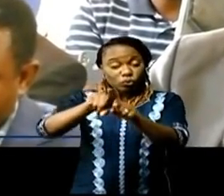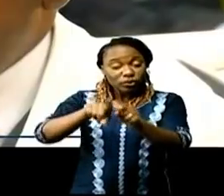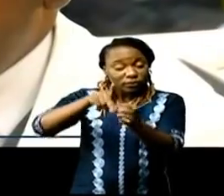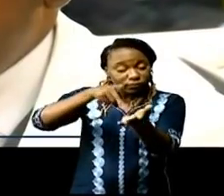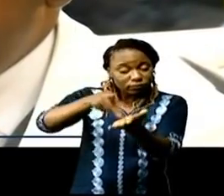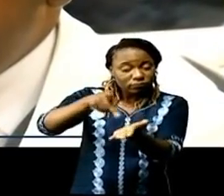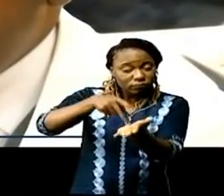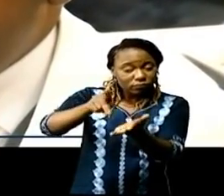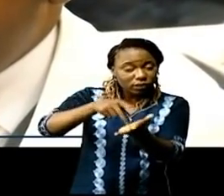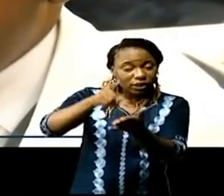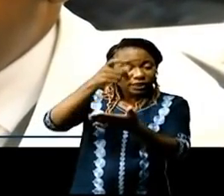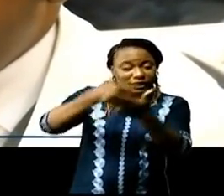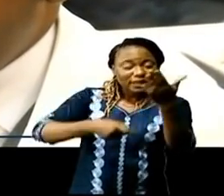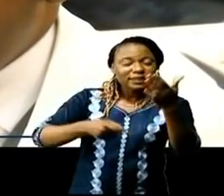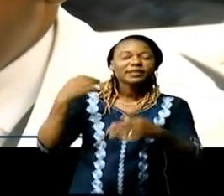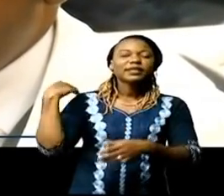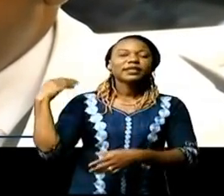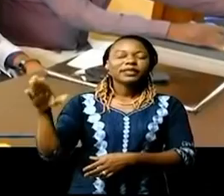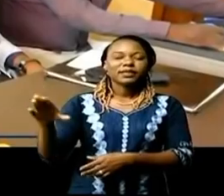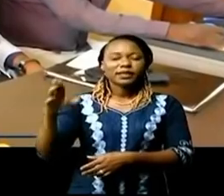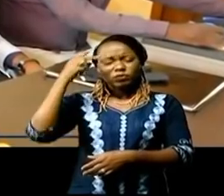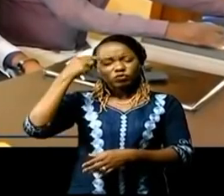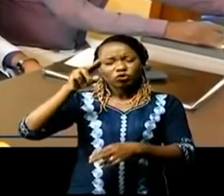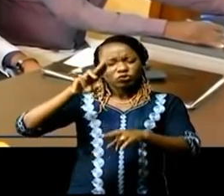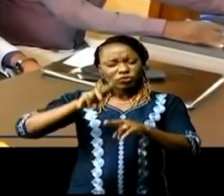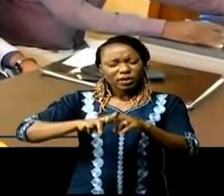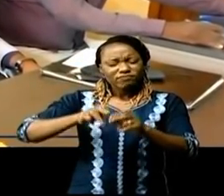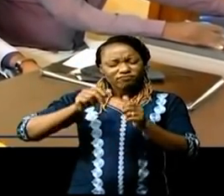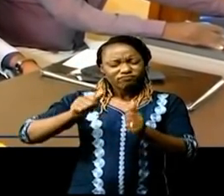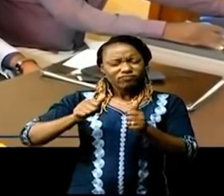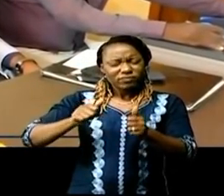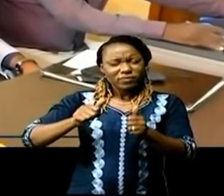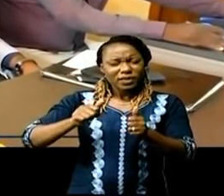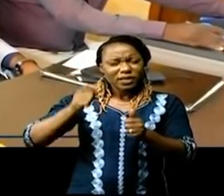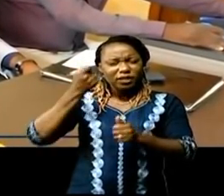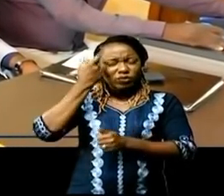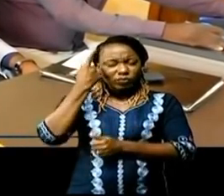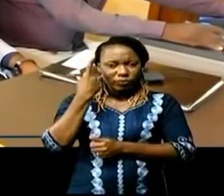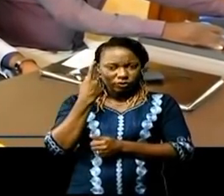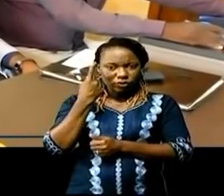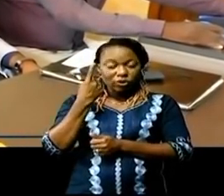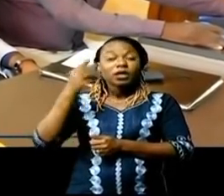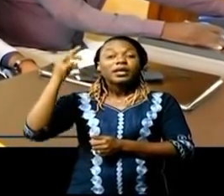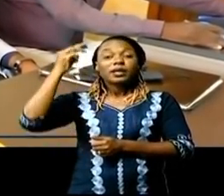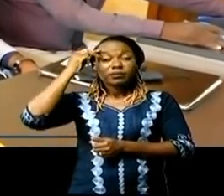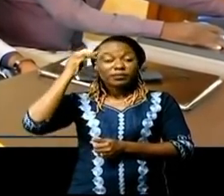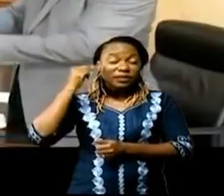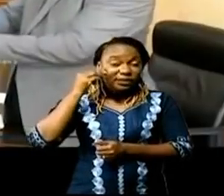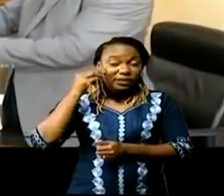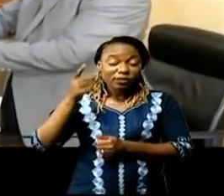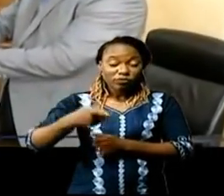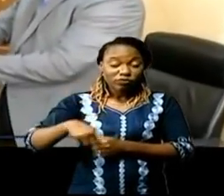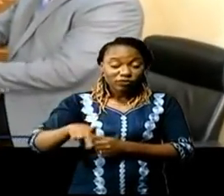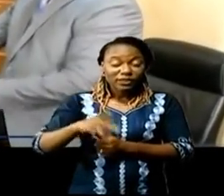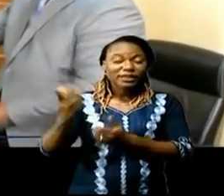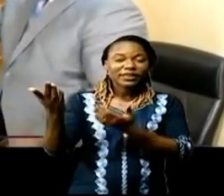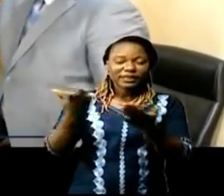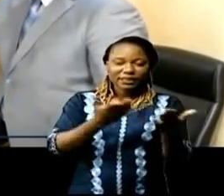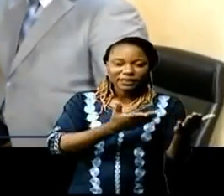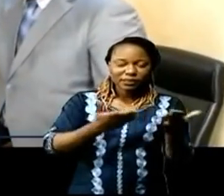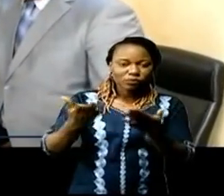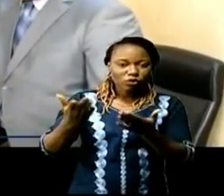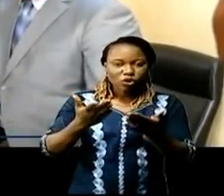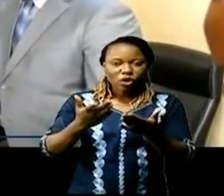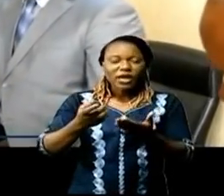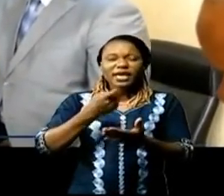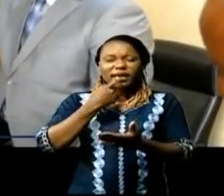ailleurs, pour mieux asseoir la compréhension et surtout la maîtrise de ce fonctionnement, le ministre provincial de transport, Amos Mokoso, a